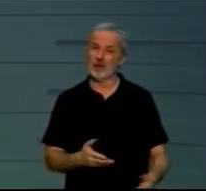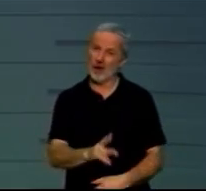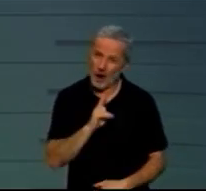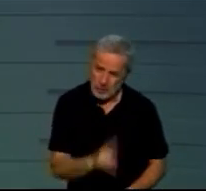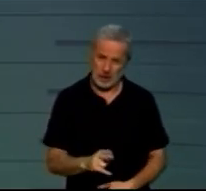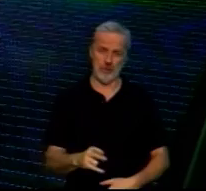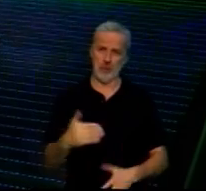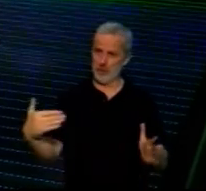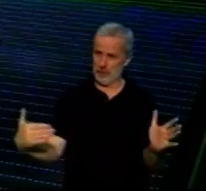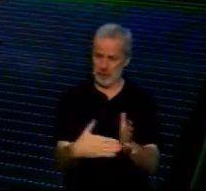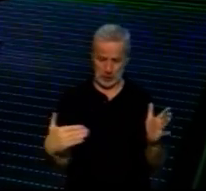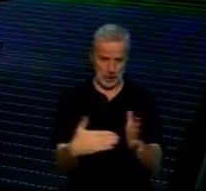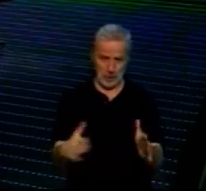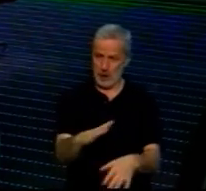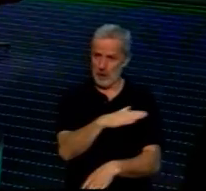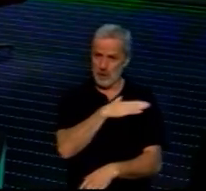velmi potřebovali